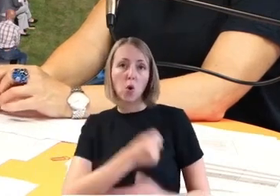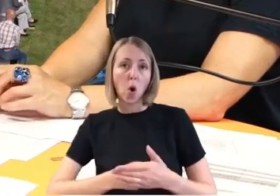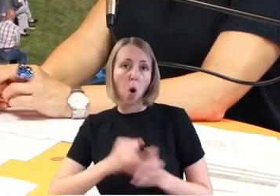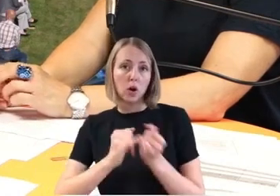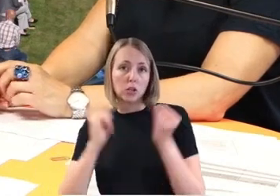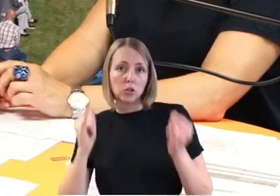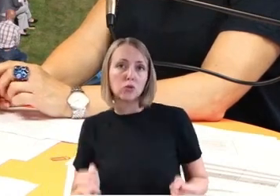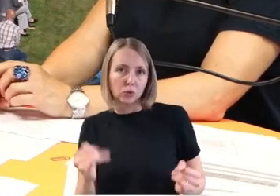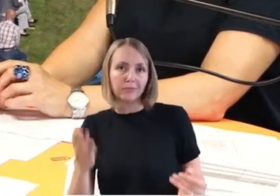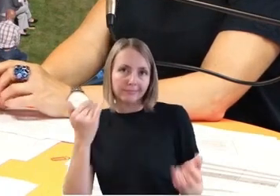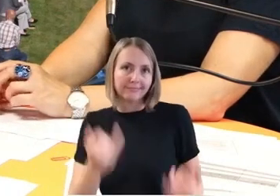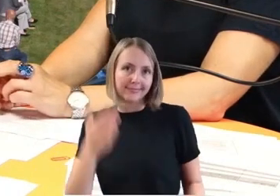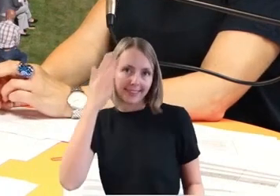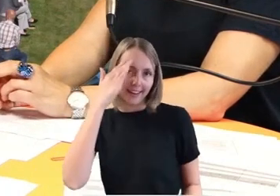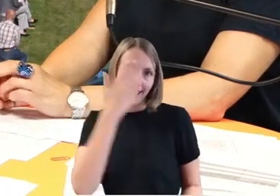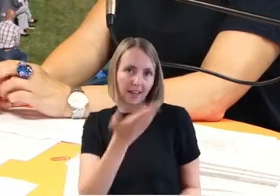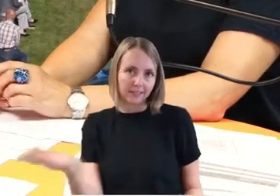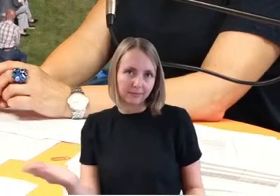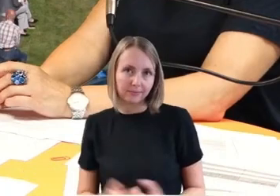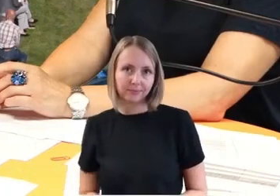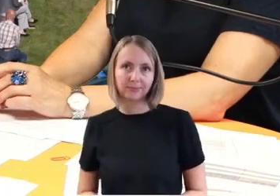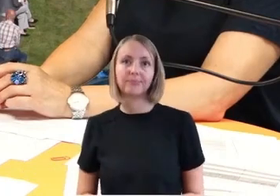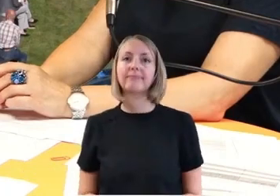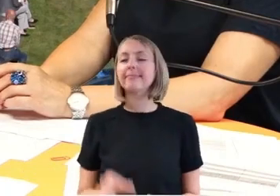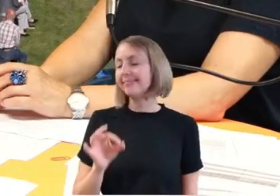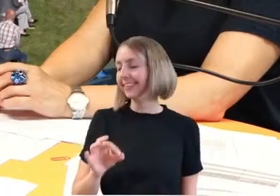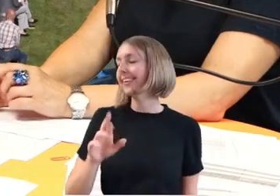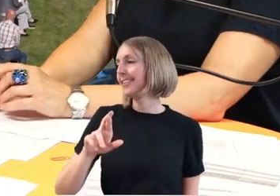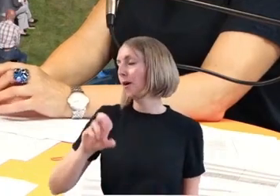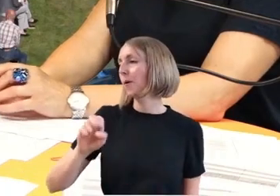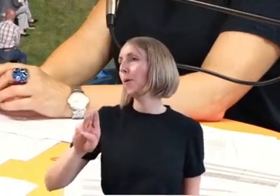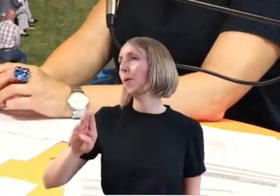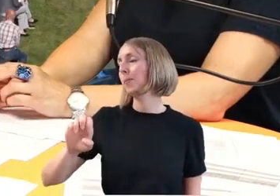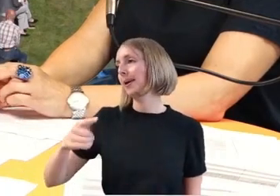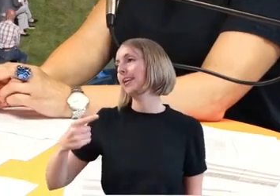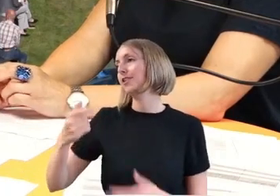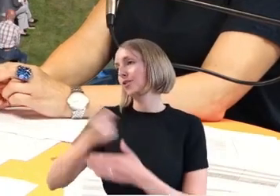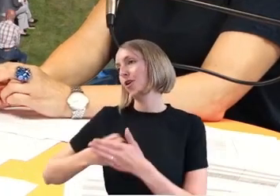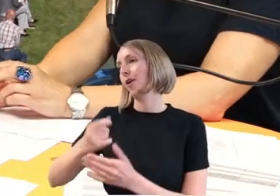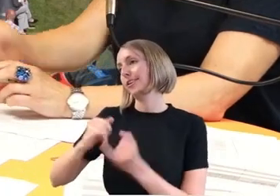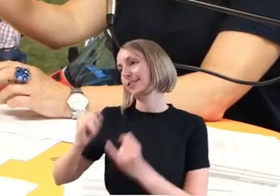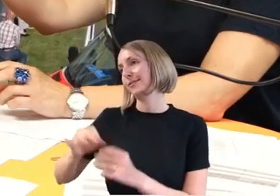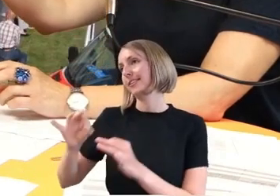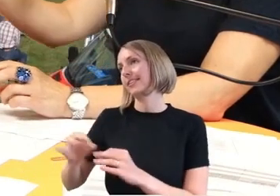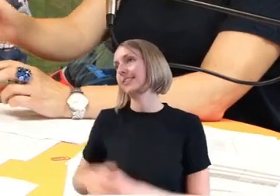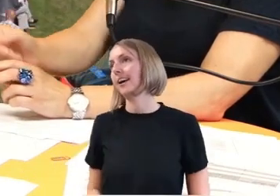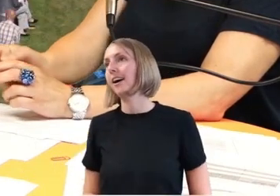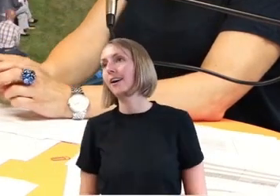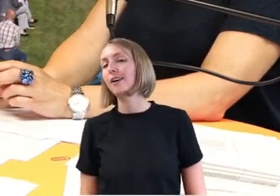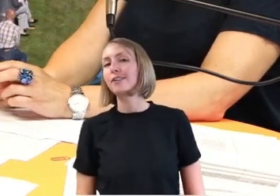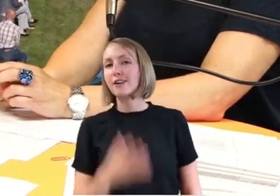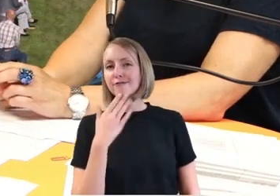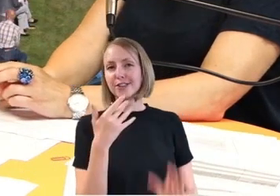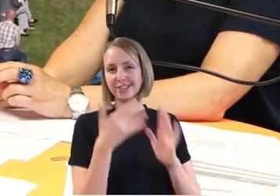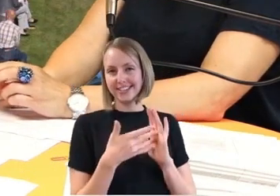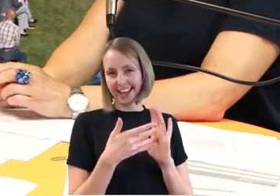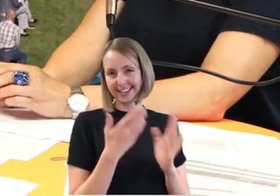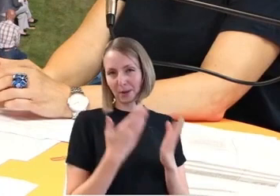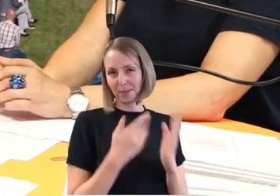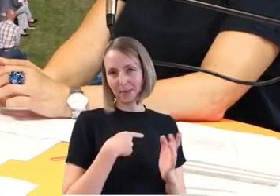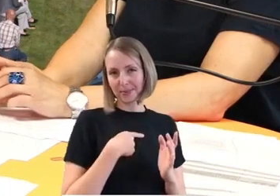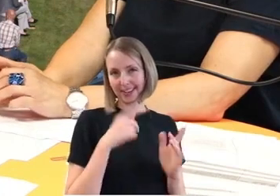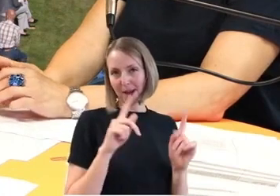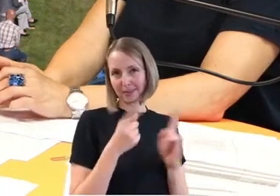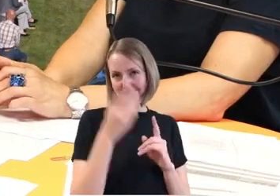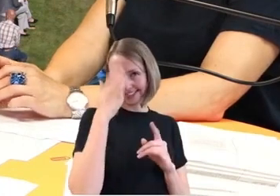die epidemiologischen lage jetzt die tod dankeschön da es wurden nicht nur testen genau das alles weiß wenn man